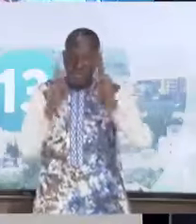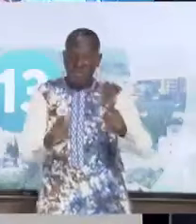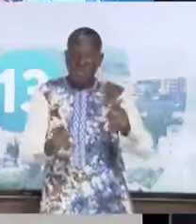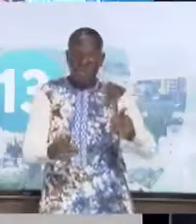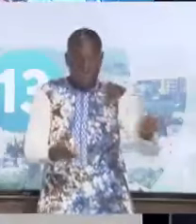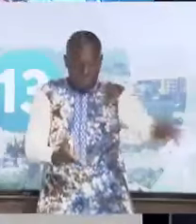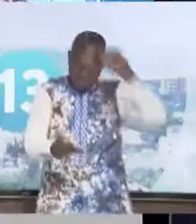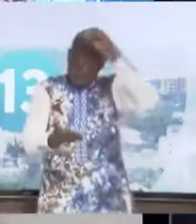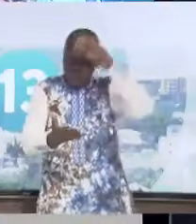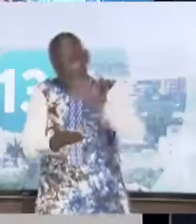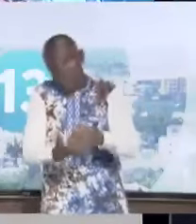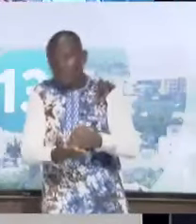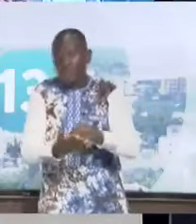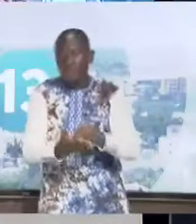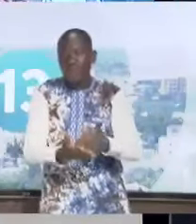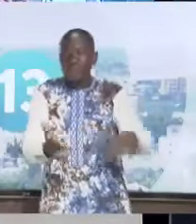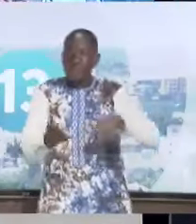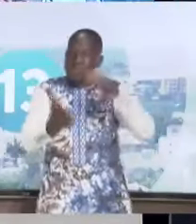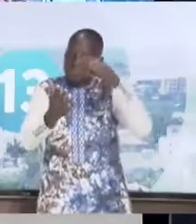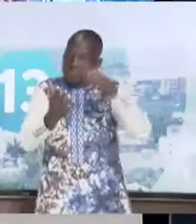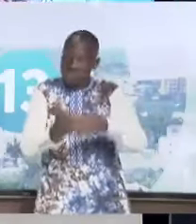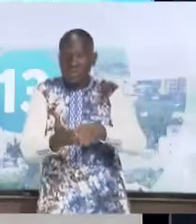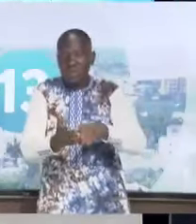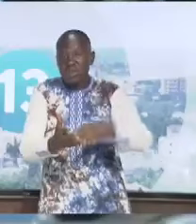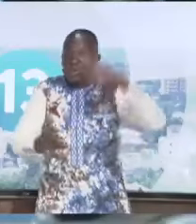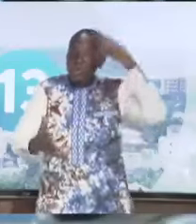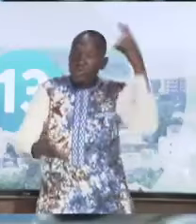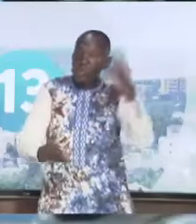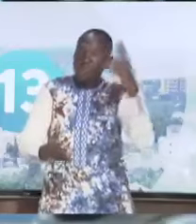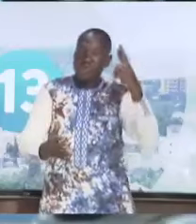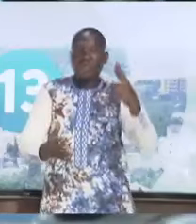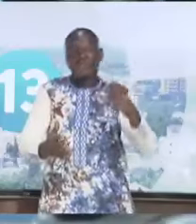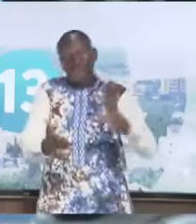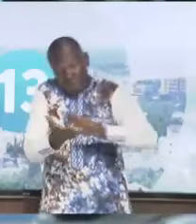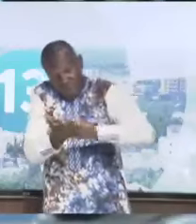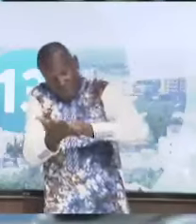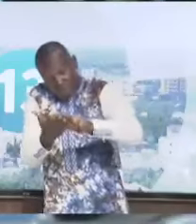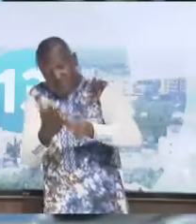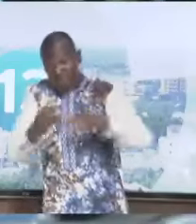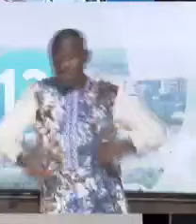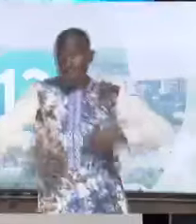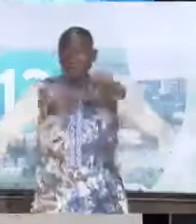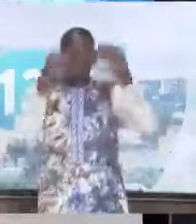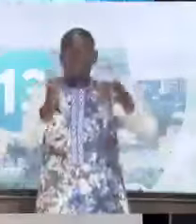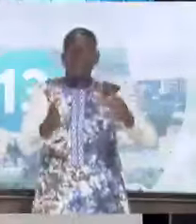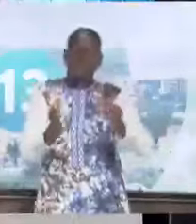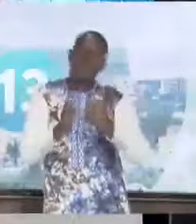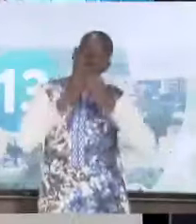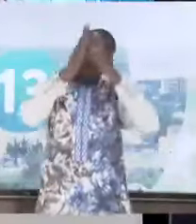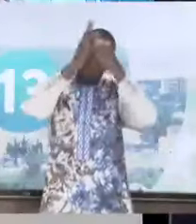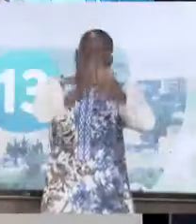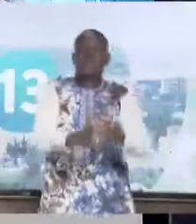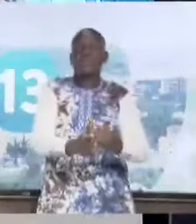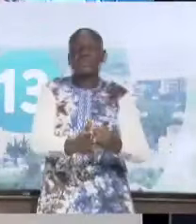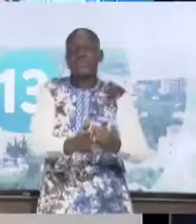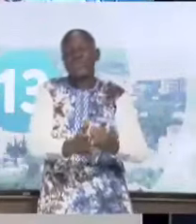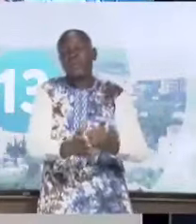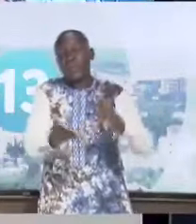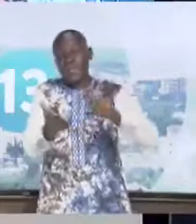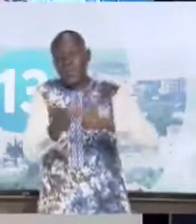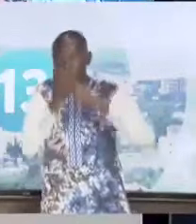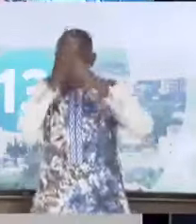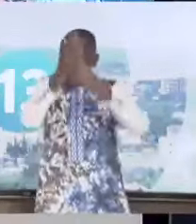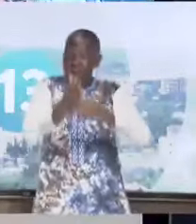Clientèle et on a à peu près 1 000 connexions par jour sur cette application. Ça permet de donner son index, de suivre le relevé de ses index avec nous,